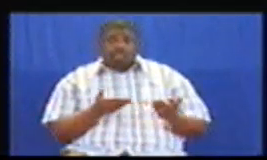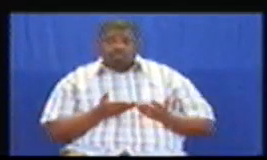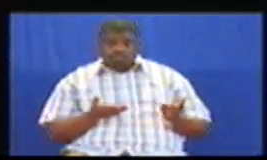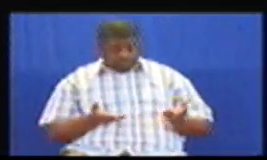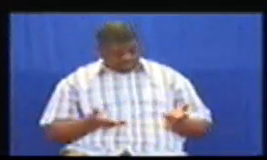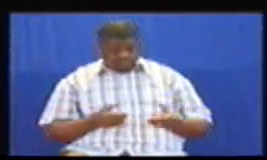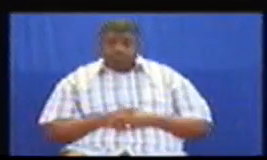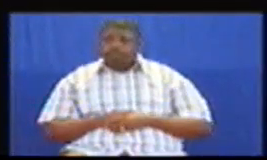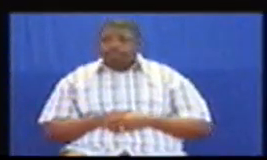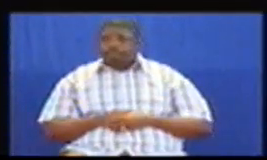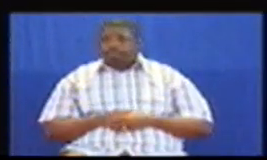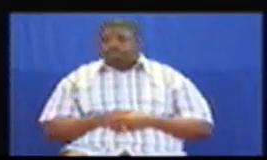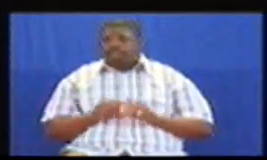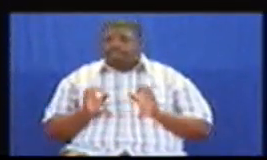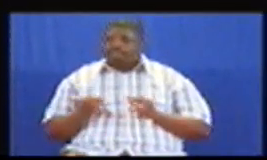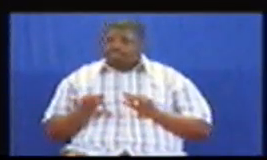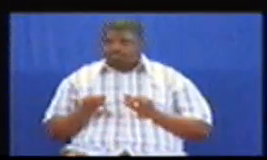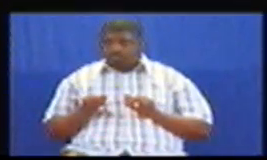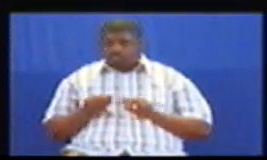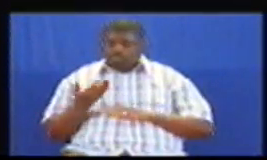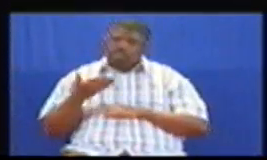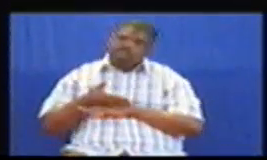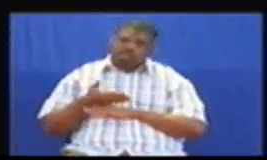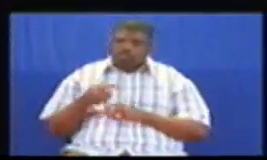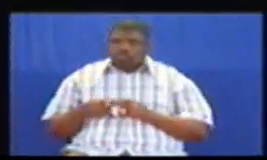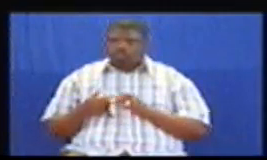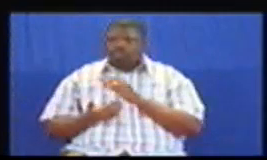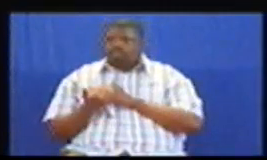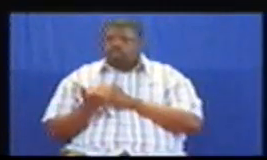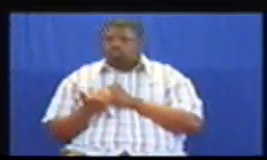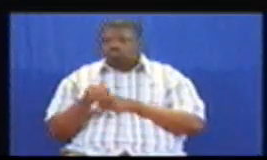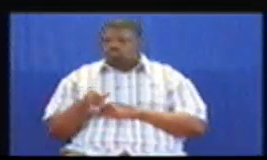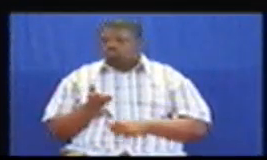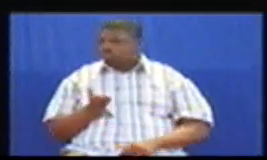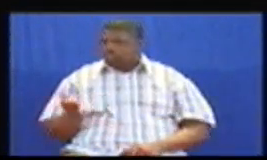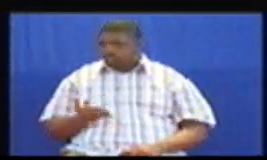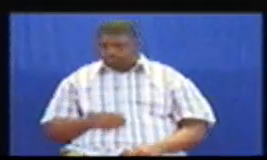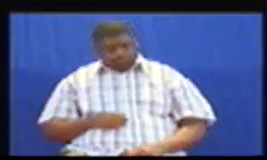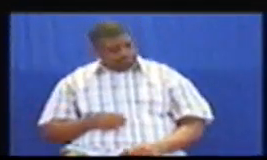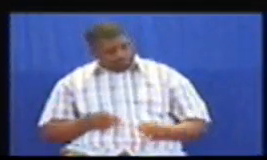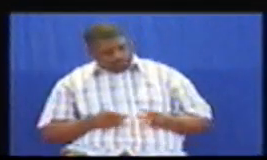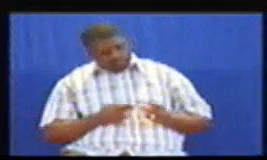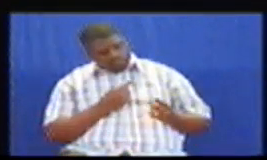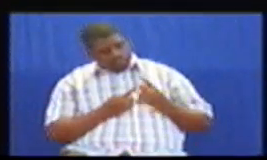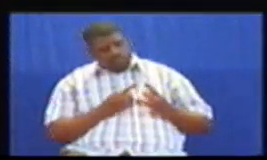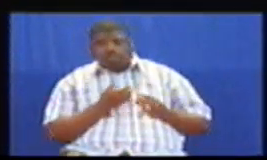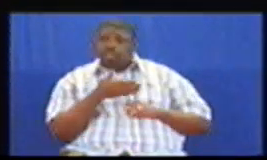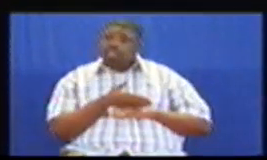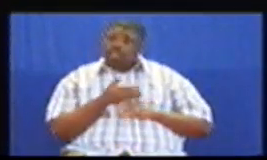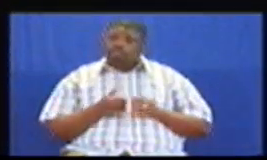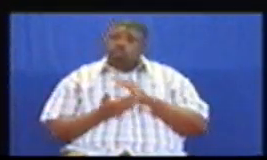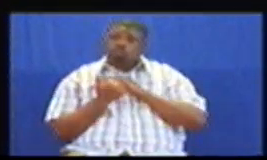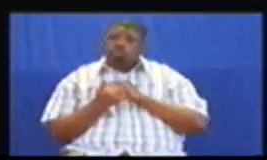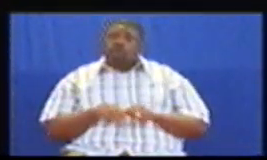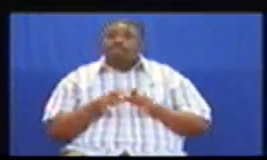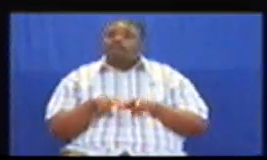General ni yapi, na kwa namna gani anaingilia majukumu ya IG. Lakini pia akasema anaingilia, DPP anaingilia majukumu ya